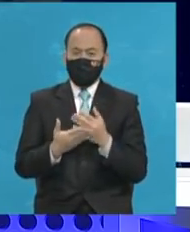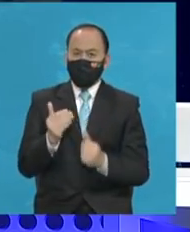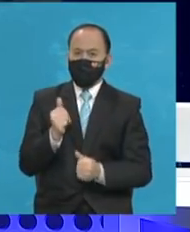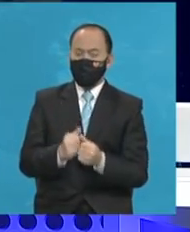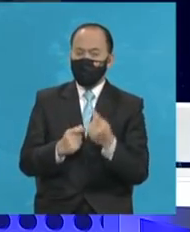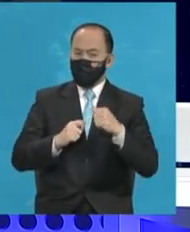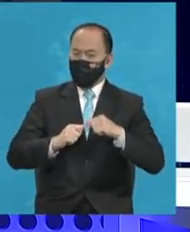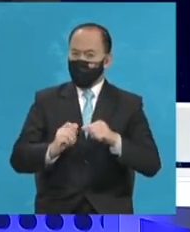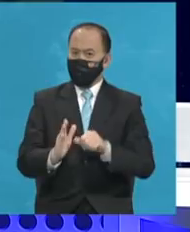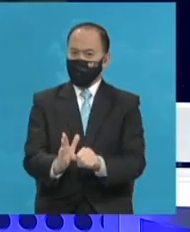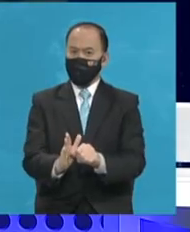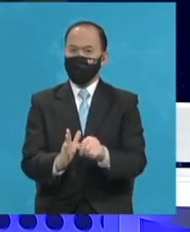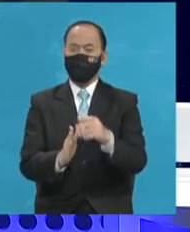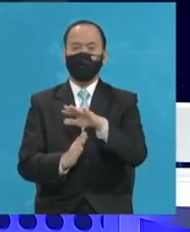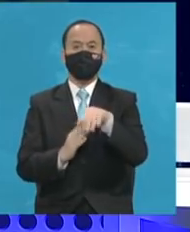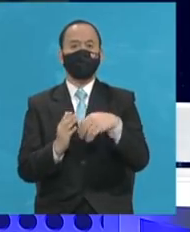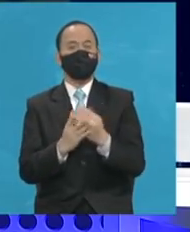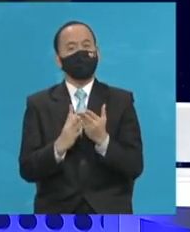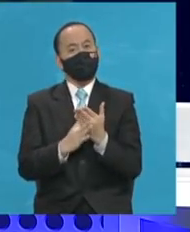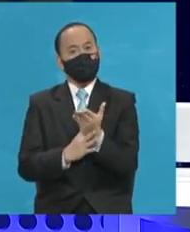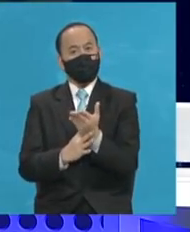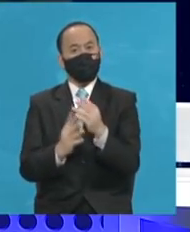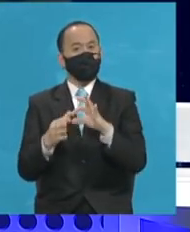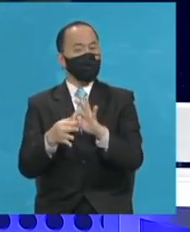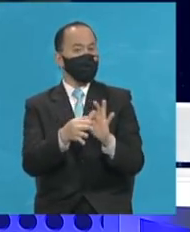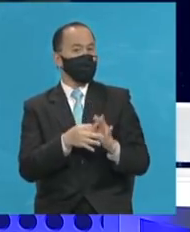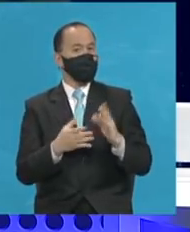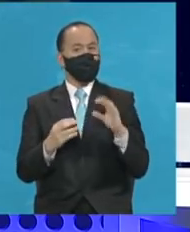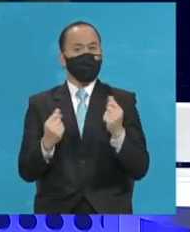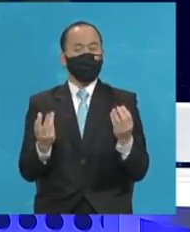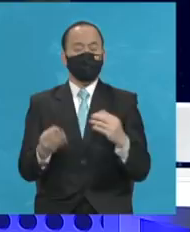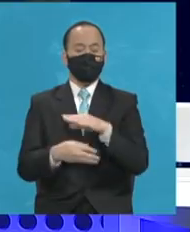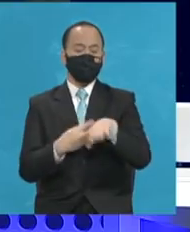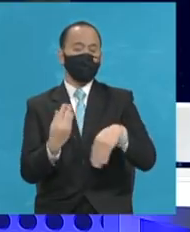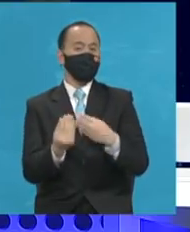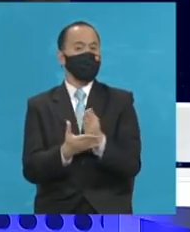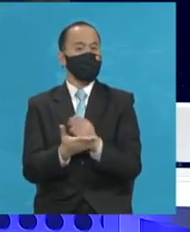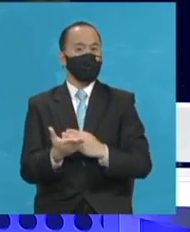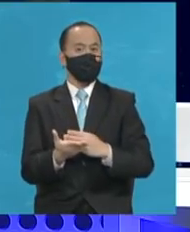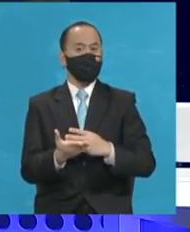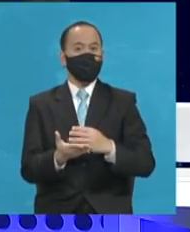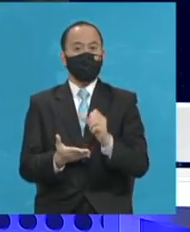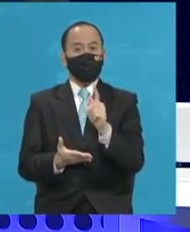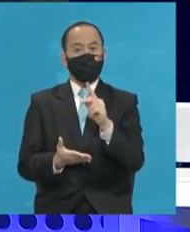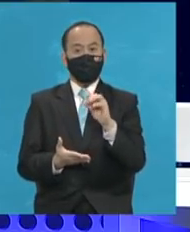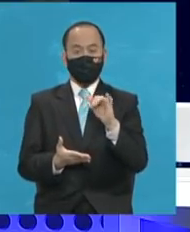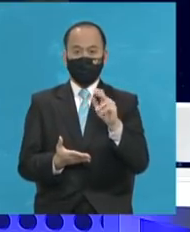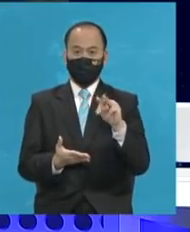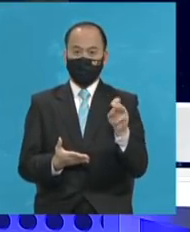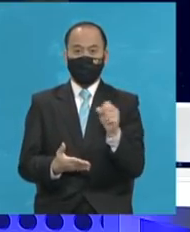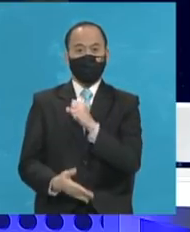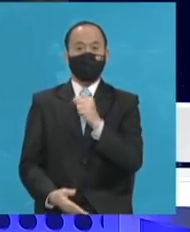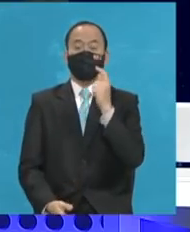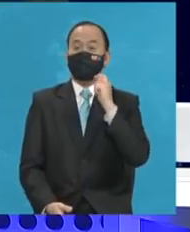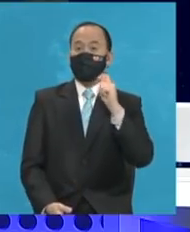melalui kerjasama di ke semua bidang ke bawah dunia mahamulia bercerita pada majelis pesan Taman Rasmi yang